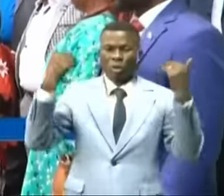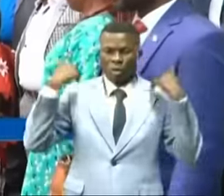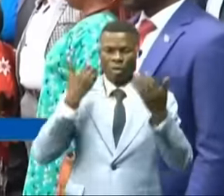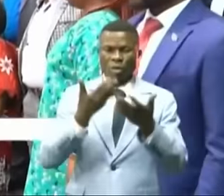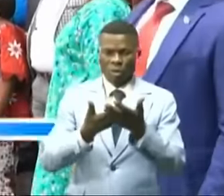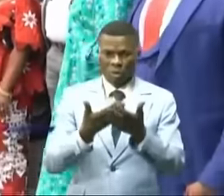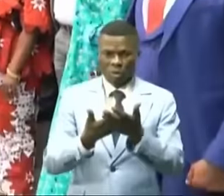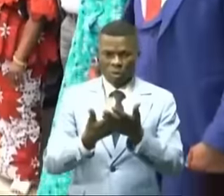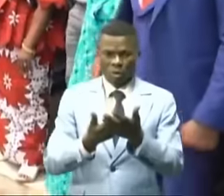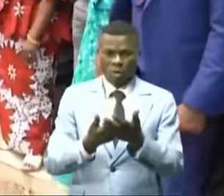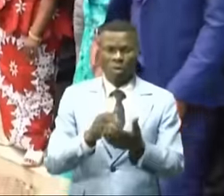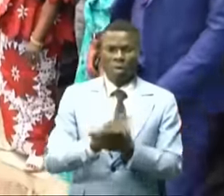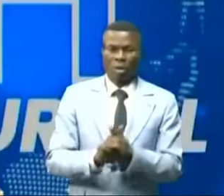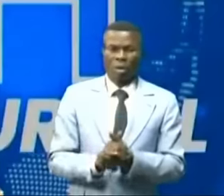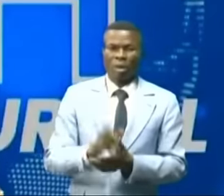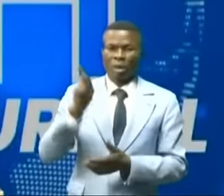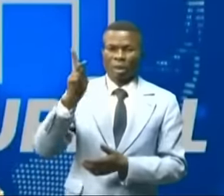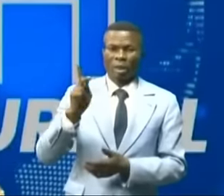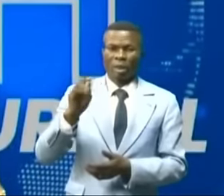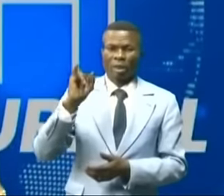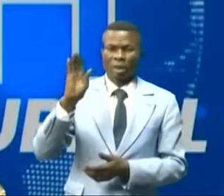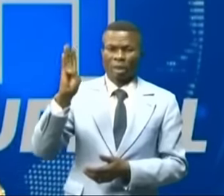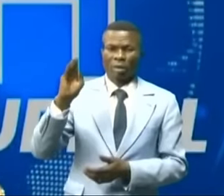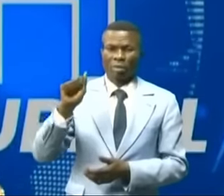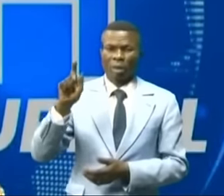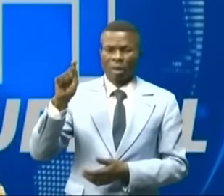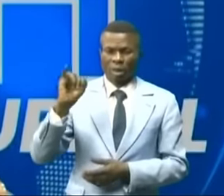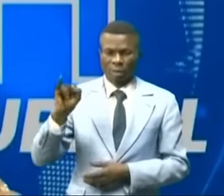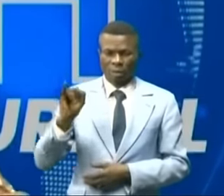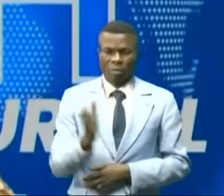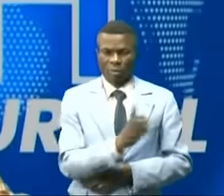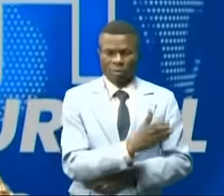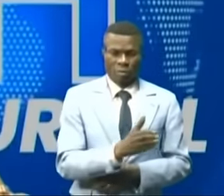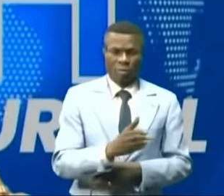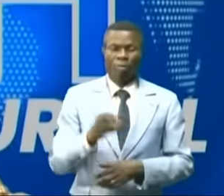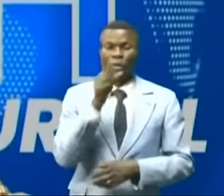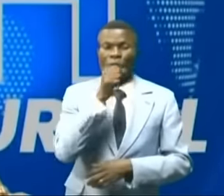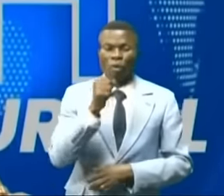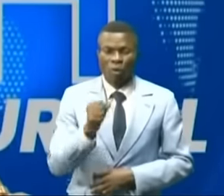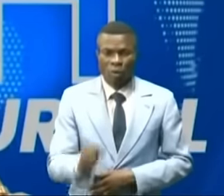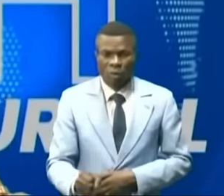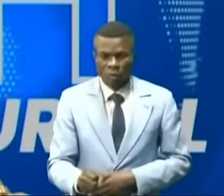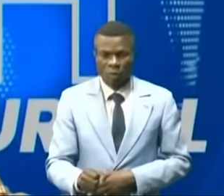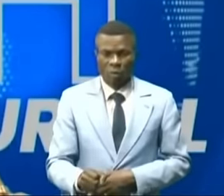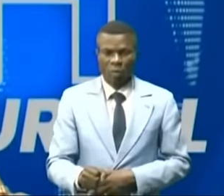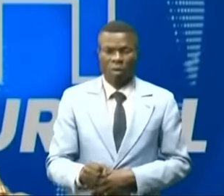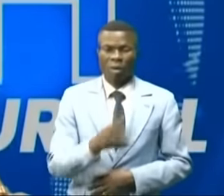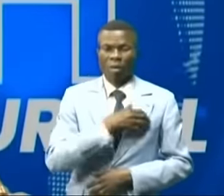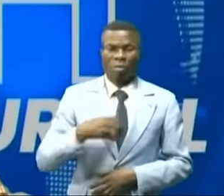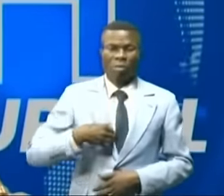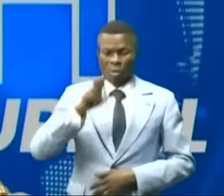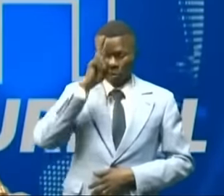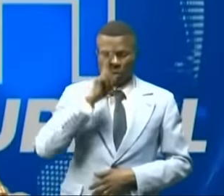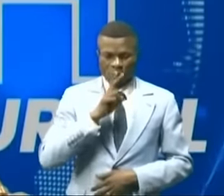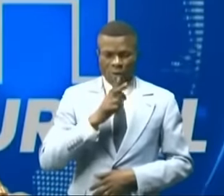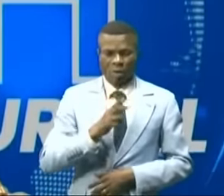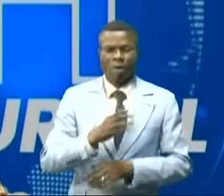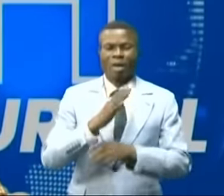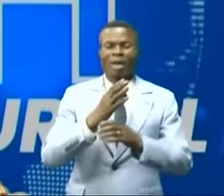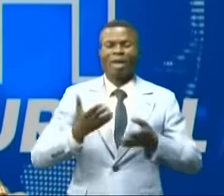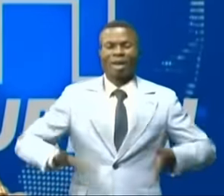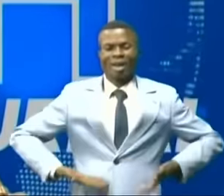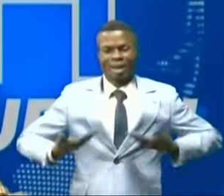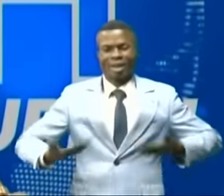des directives à appliquer. Les personnes de troisième âge, notamment les veuves, ont retrouvé le